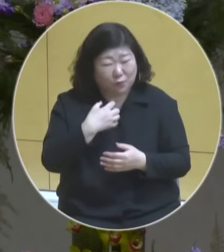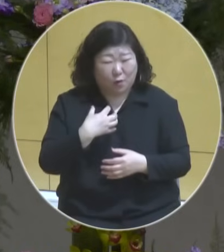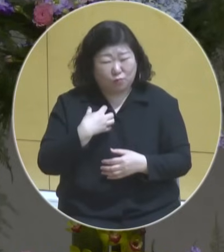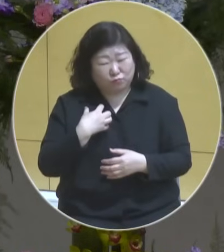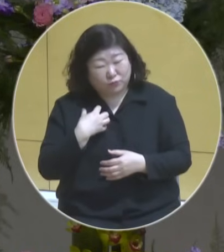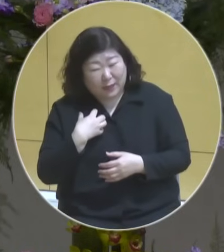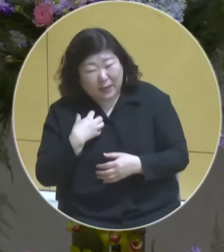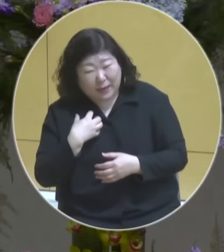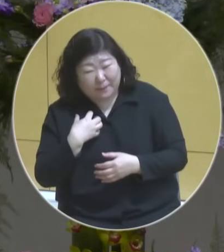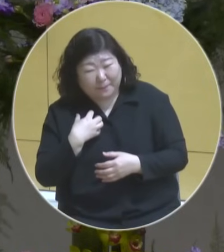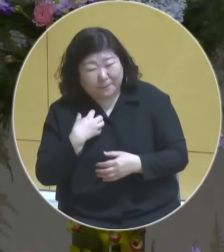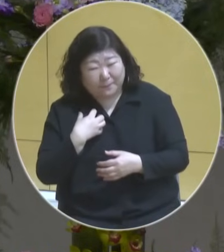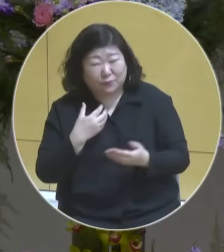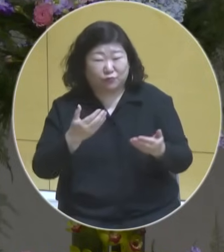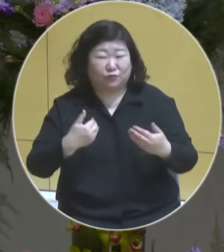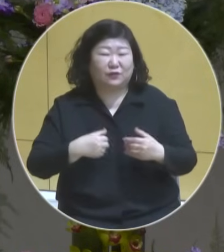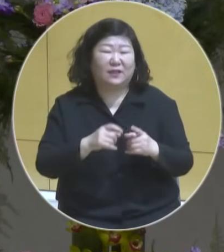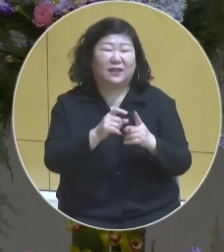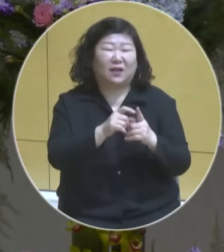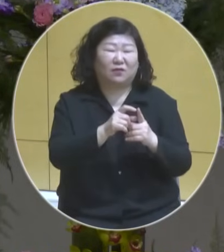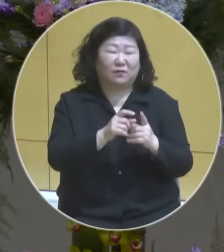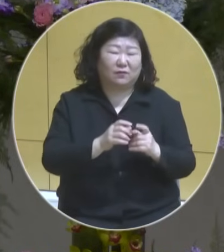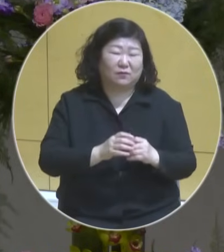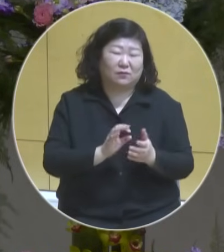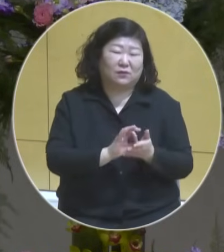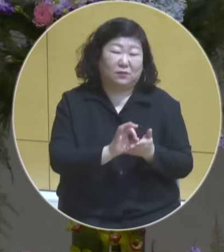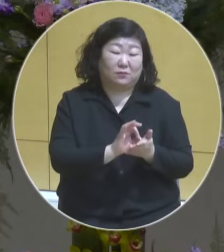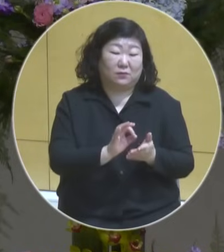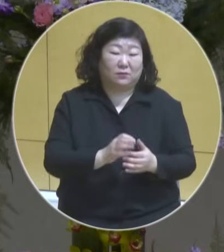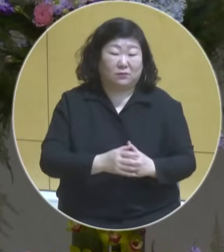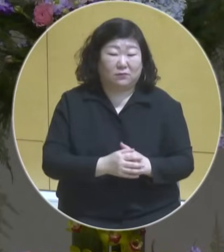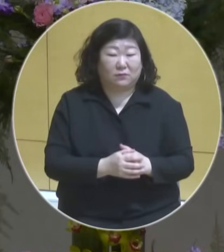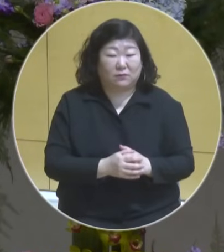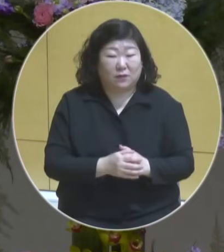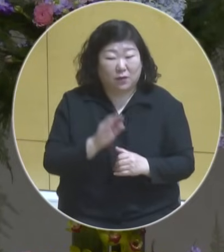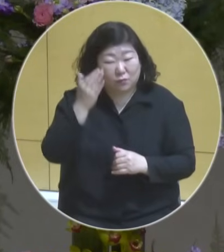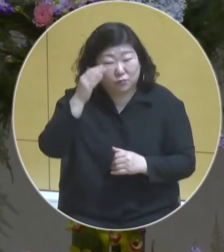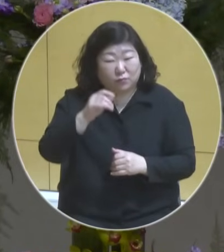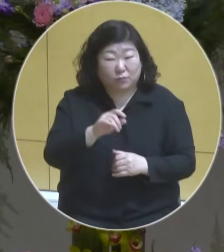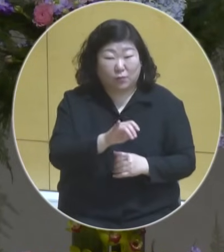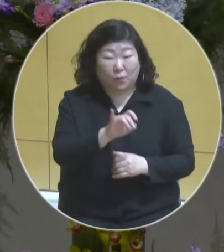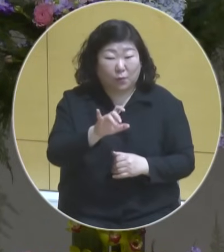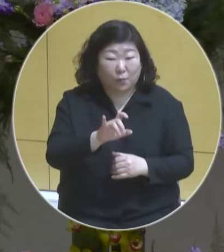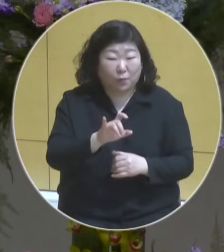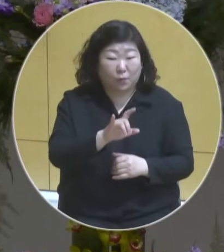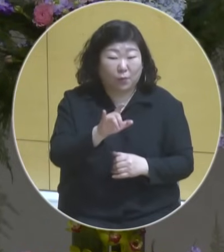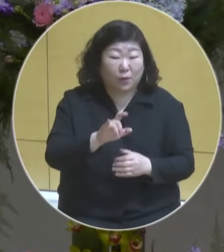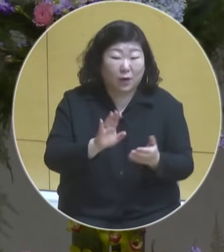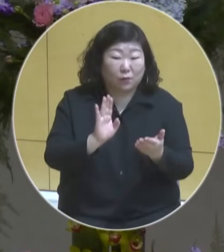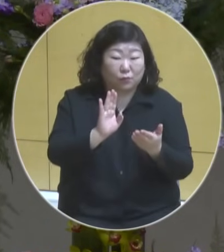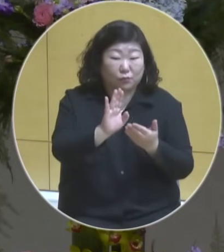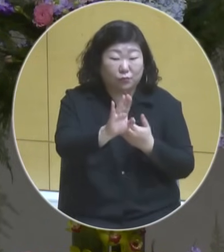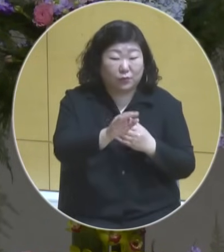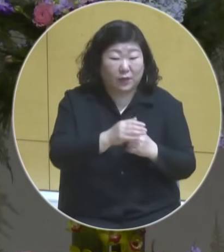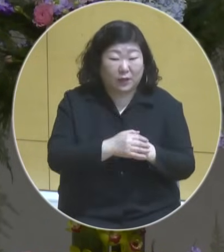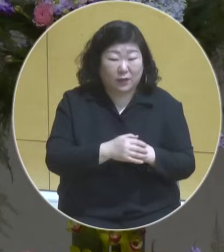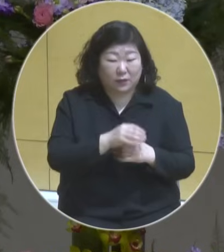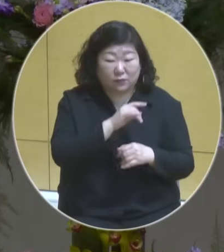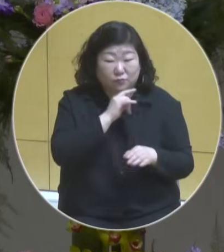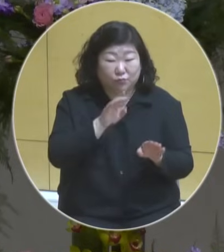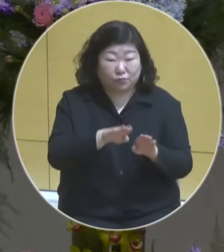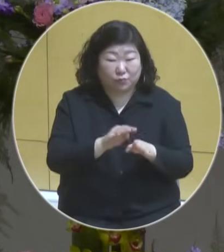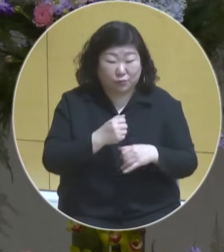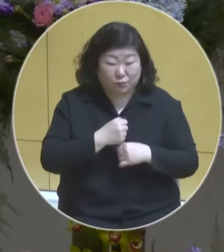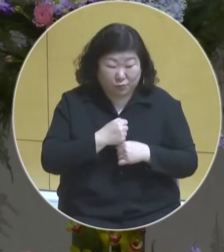그런 단어이기도 합니다 요즘은 코로나 이후에 성수 주일에 대한 그 생각들이 많이 희박해지면서